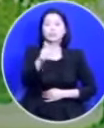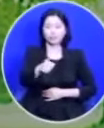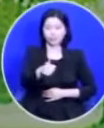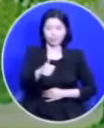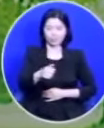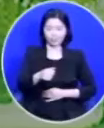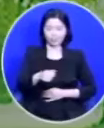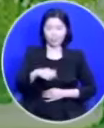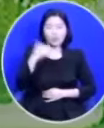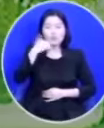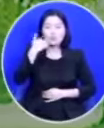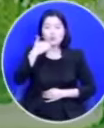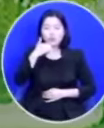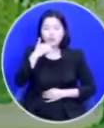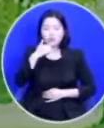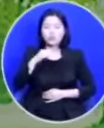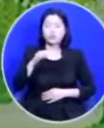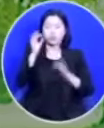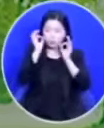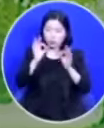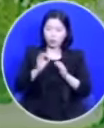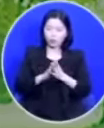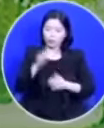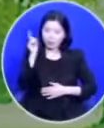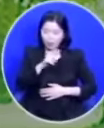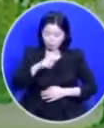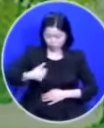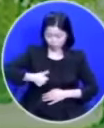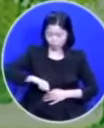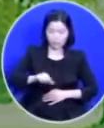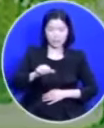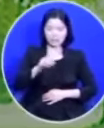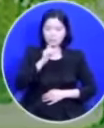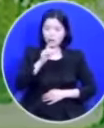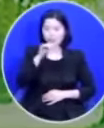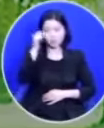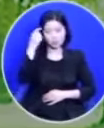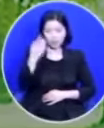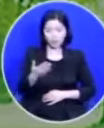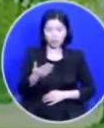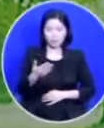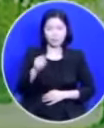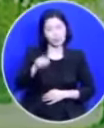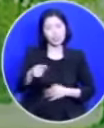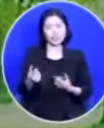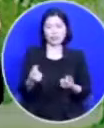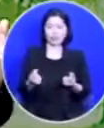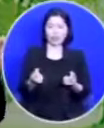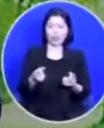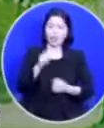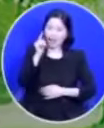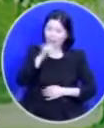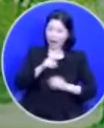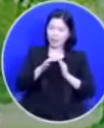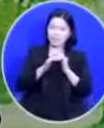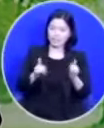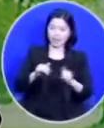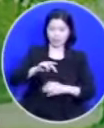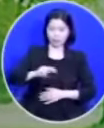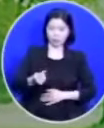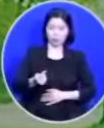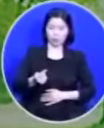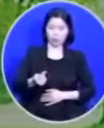그 나쁜놈이 누구보고 나쁜 놈의 자식 이라고 하냐 말이에요 그렇게 악한 사람도